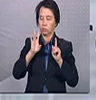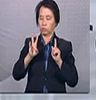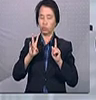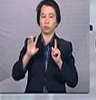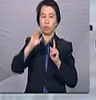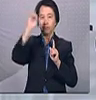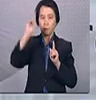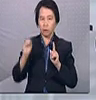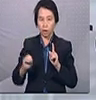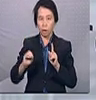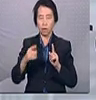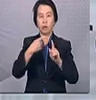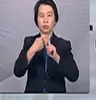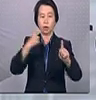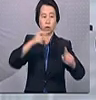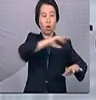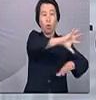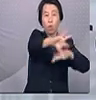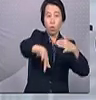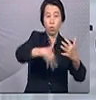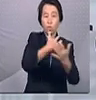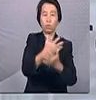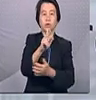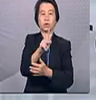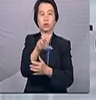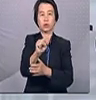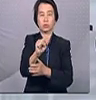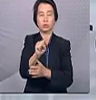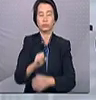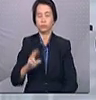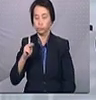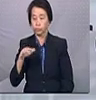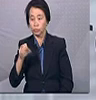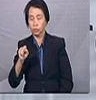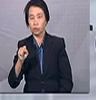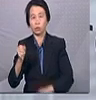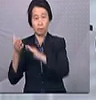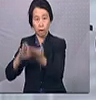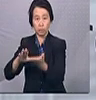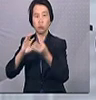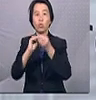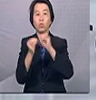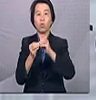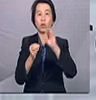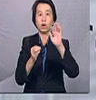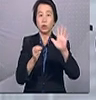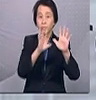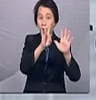1.67% daripada jumlah keseluruhan kes. Kes kematian ke-58, iaitu